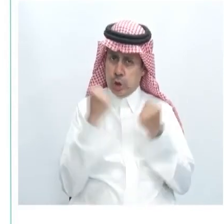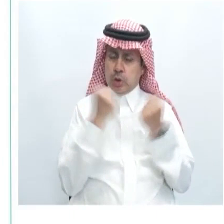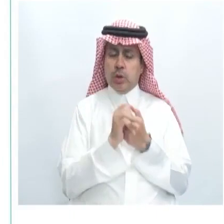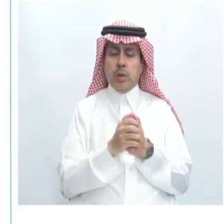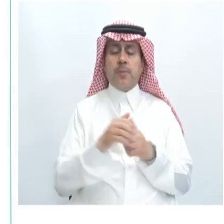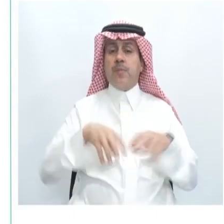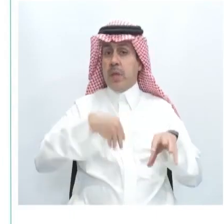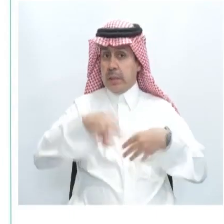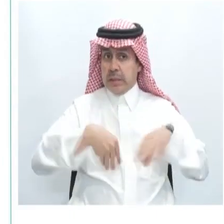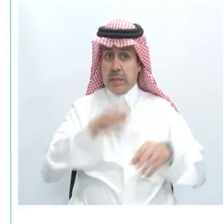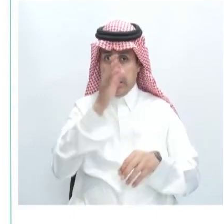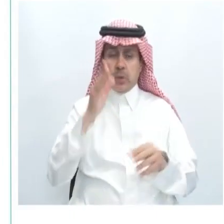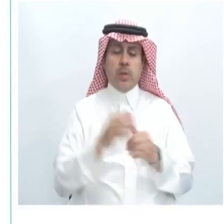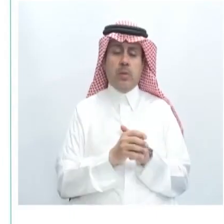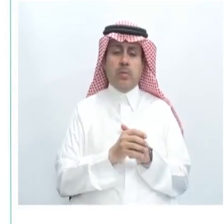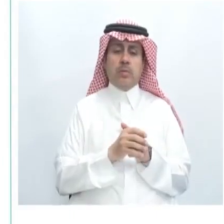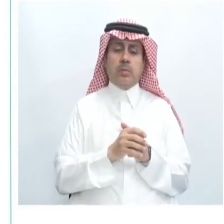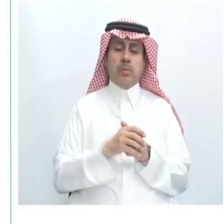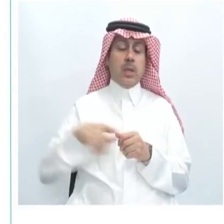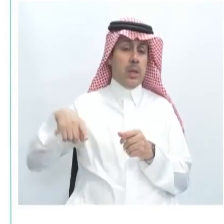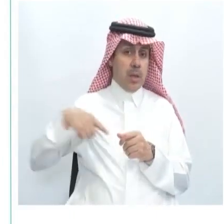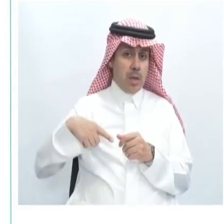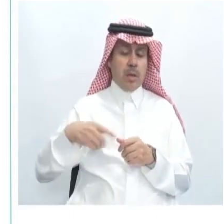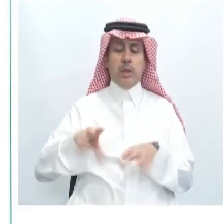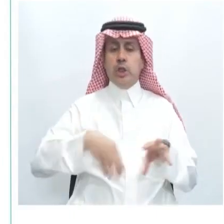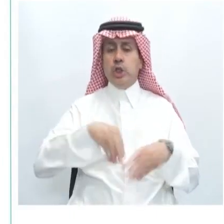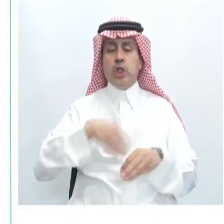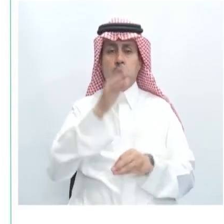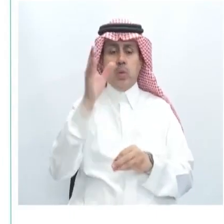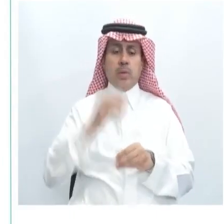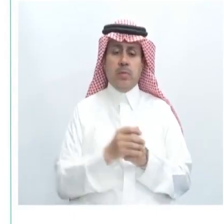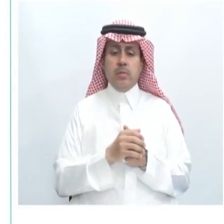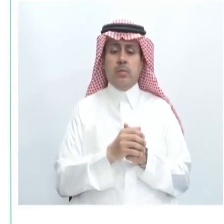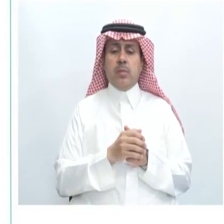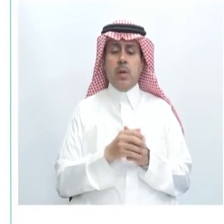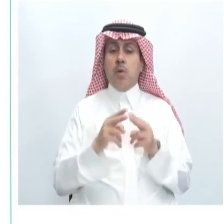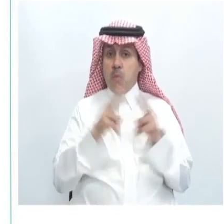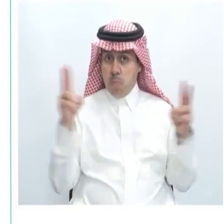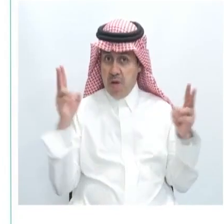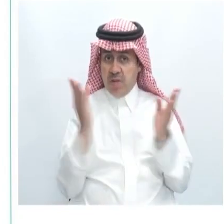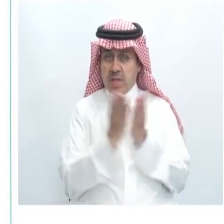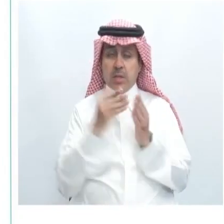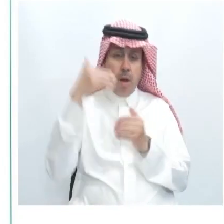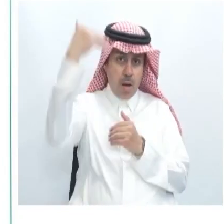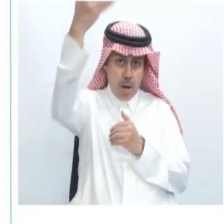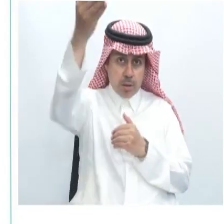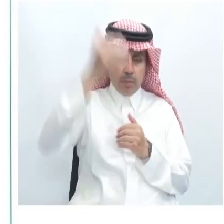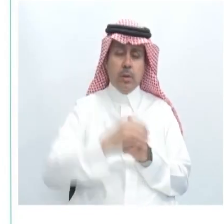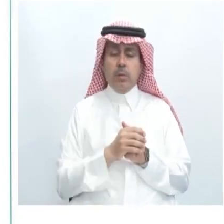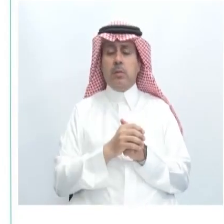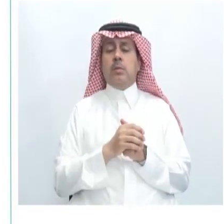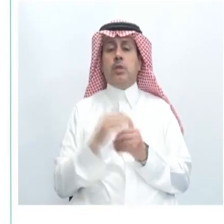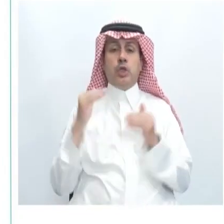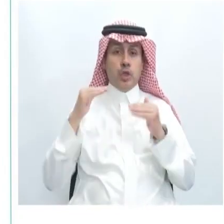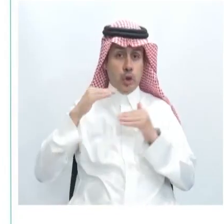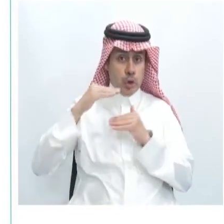انشطه اخرى تقوم بها اداره التسويق اذا باذن الله سنتحدث في الدرس القادم عن التطور